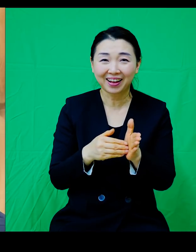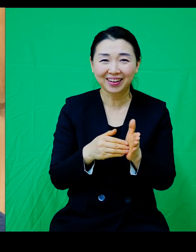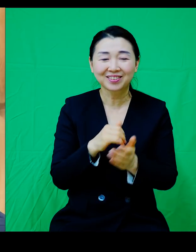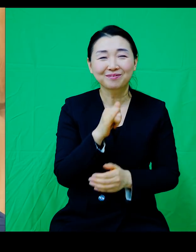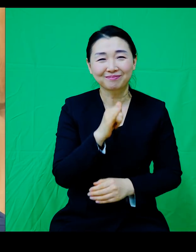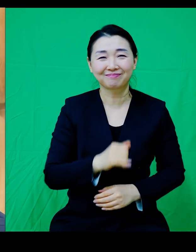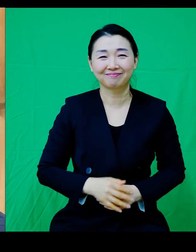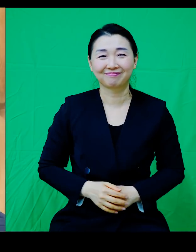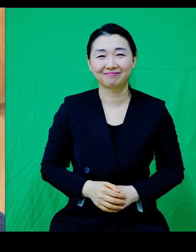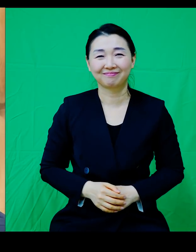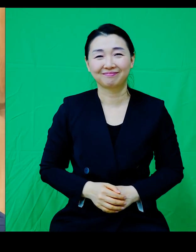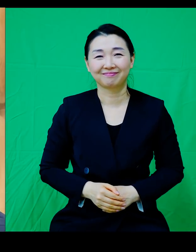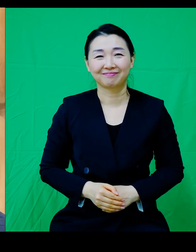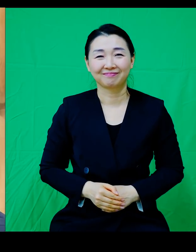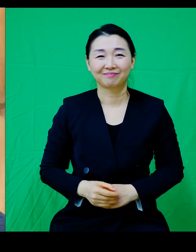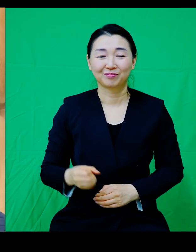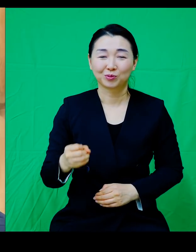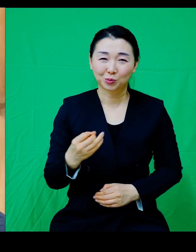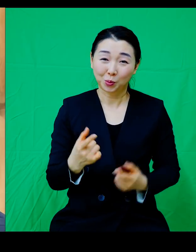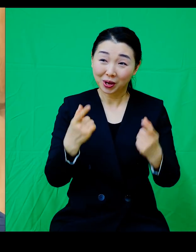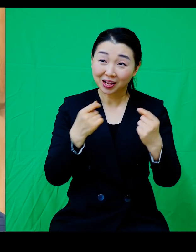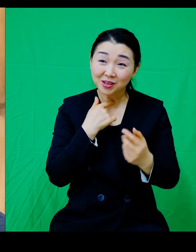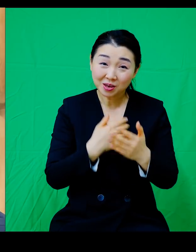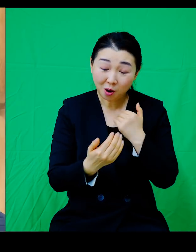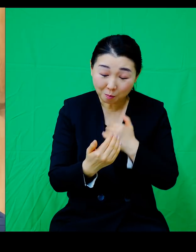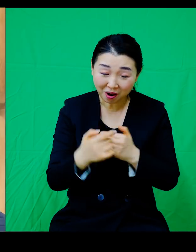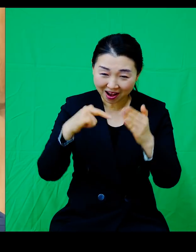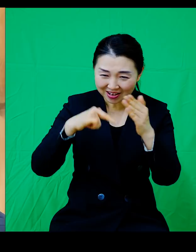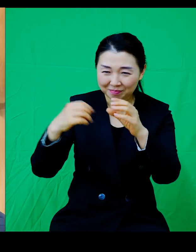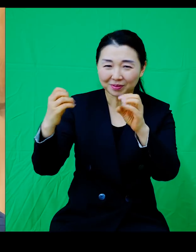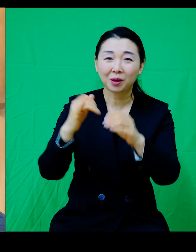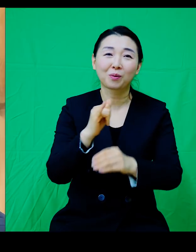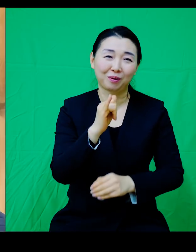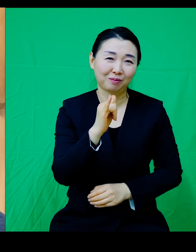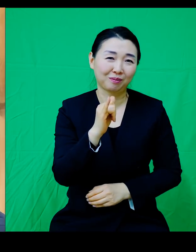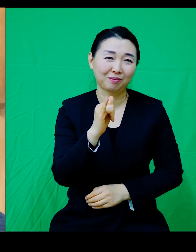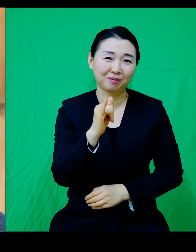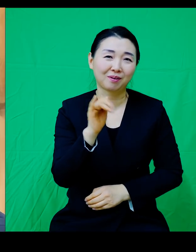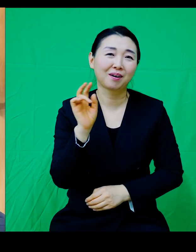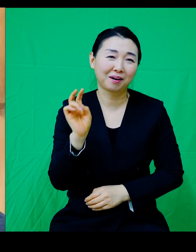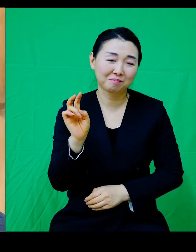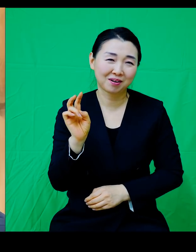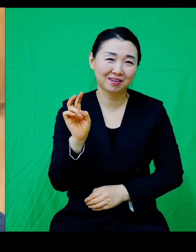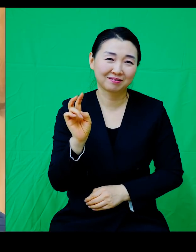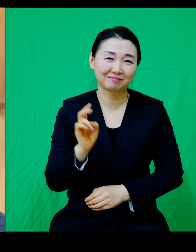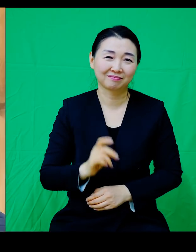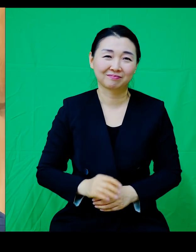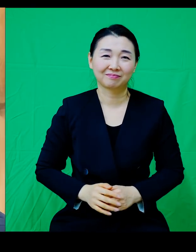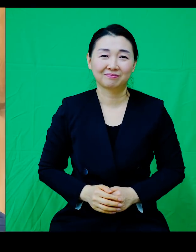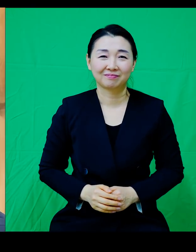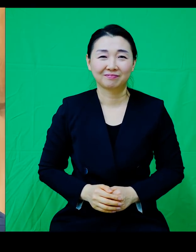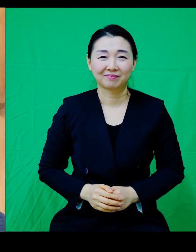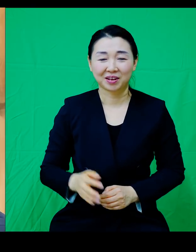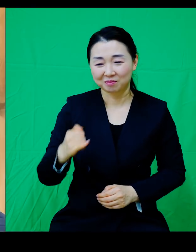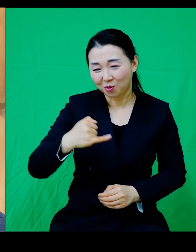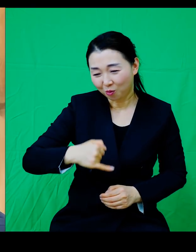얘기를 한다든지 뭐 이제 같은 걸 경험하고서 뭐 깊은 얘기를 한다든지 뭐 그런